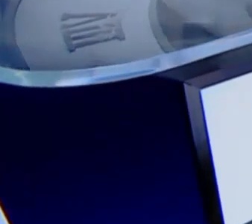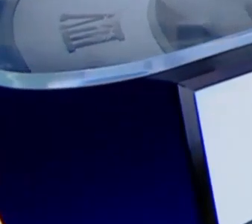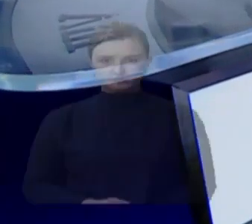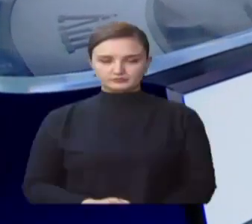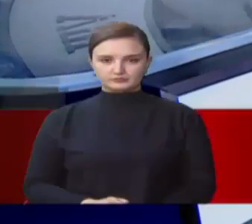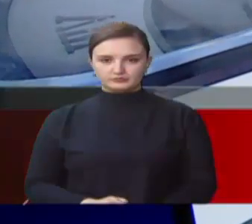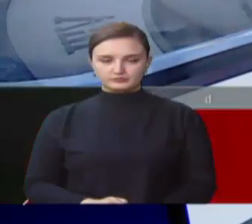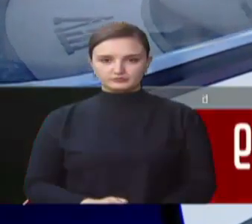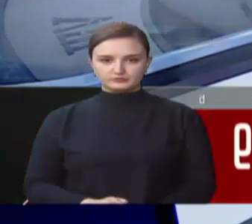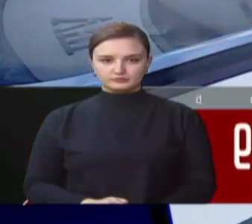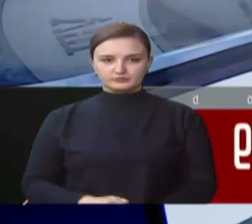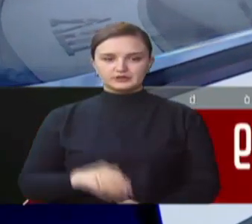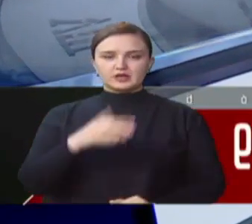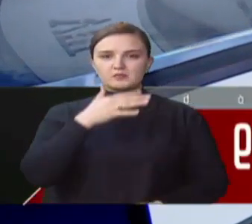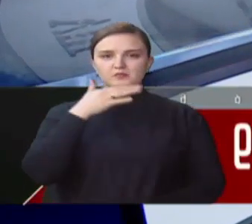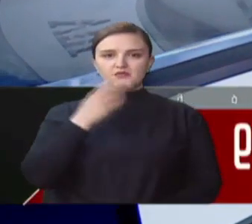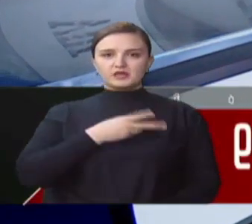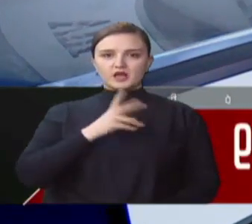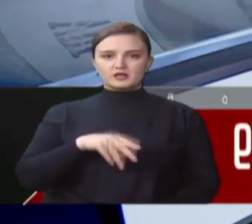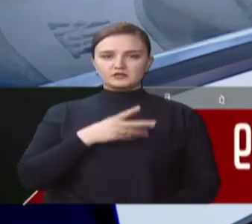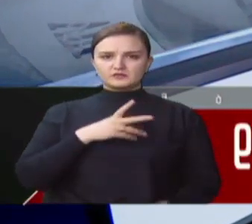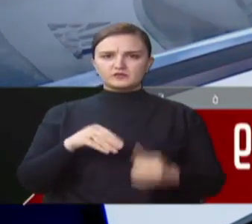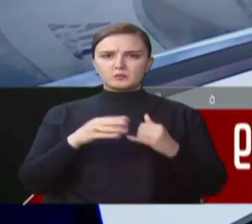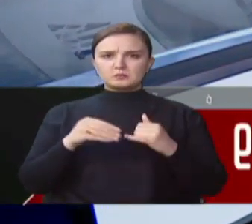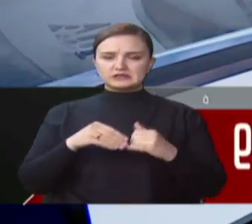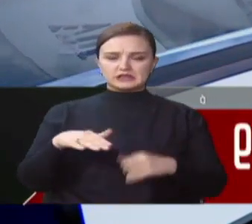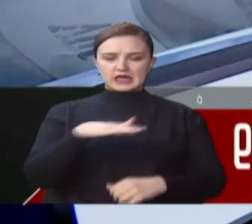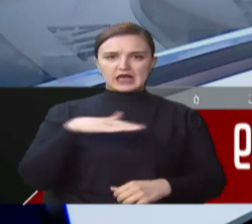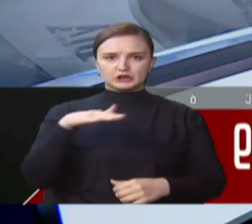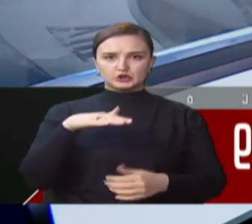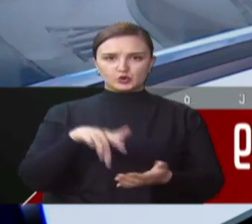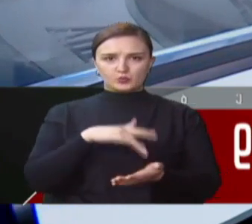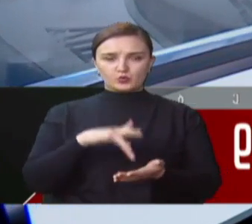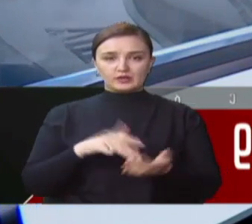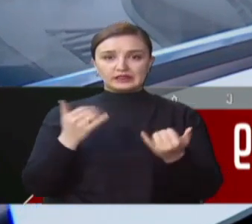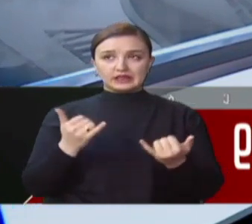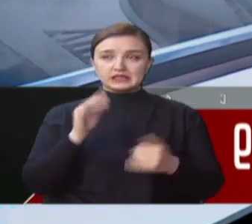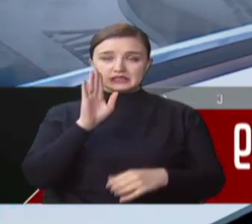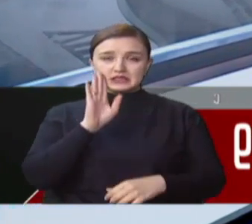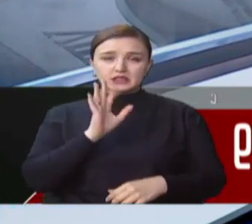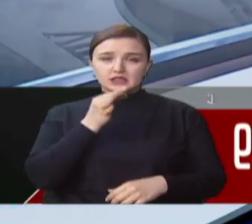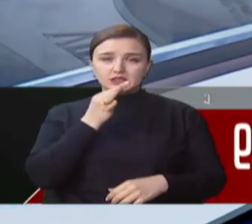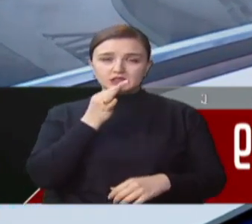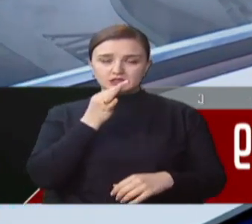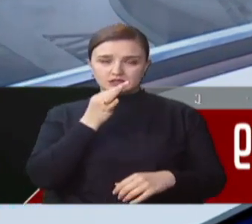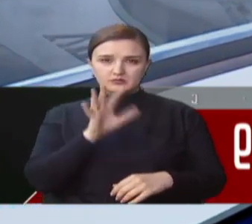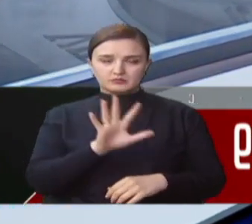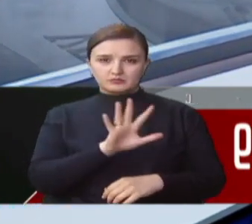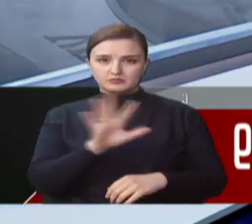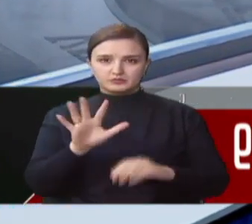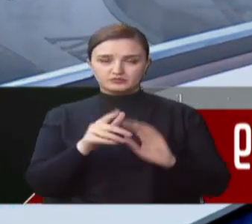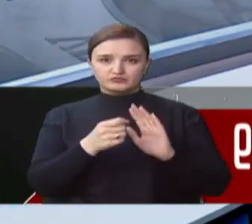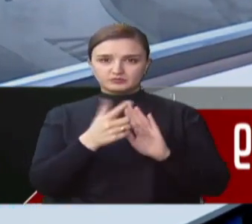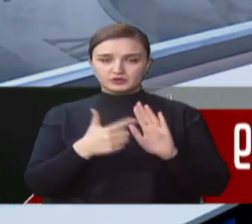Atasobit gardațmili, dașavebulebi da mițastan gazsorebuli khalakebi. Dghesdilit adgilobrivi droit 5-17 tsutze momqtar